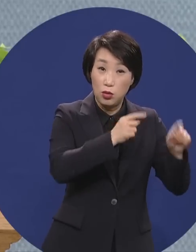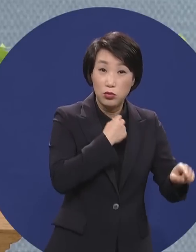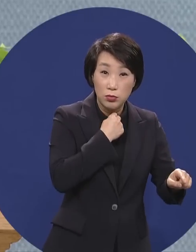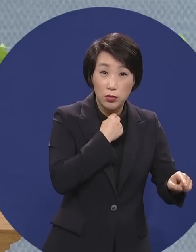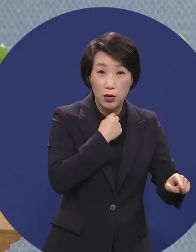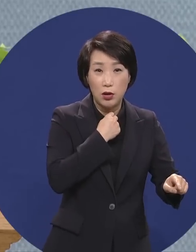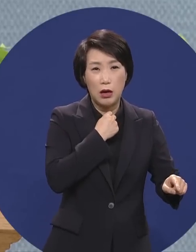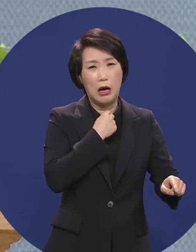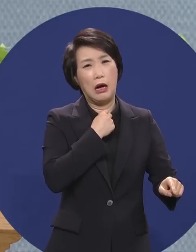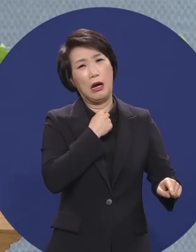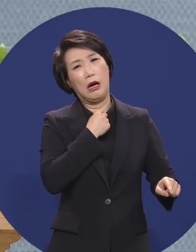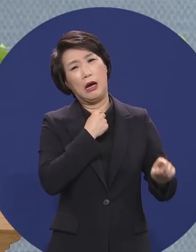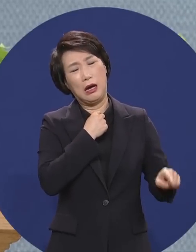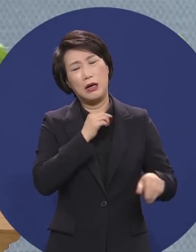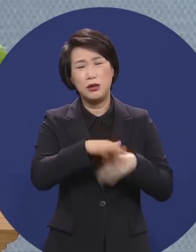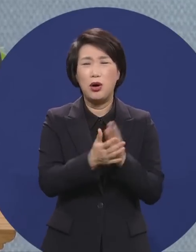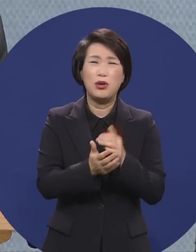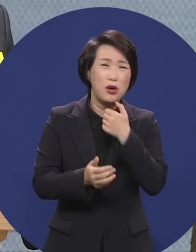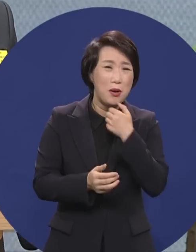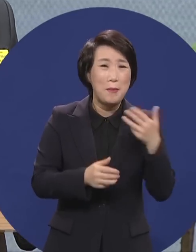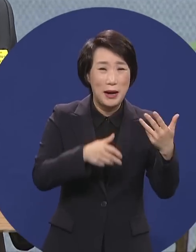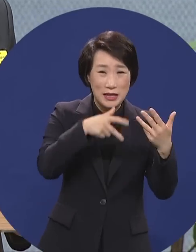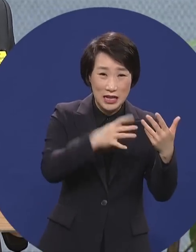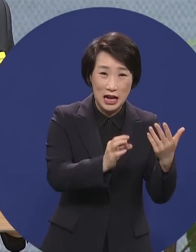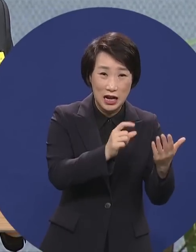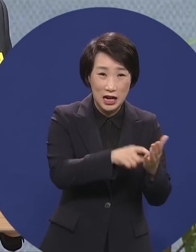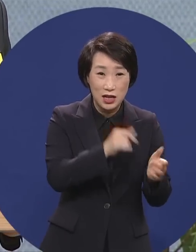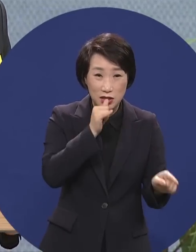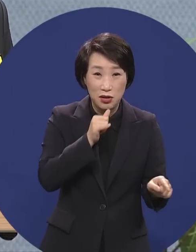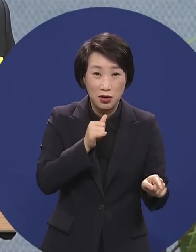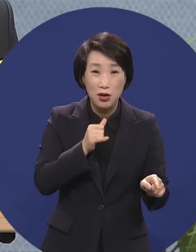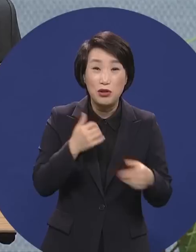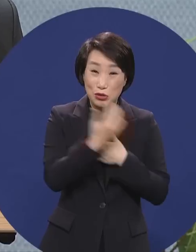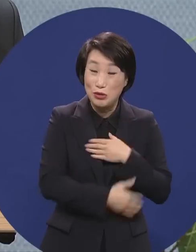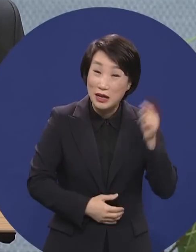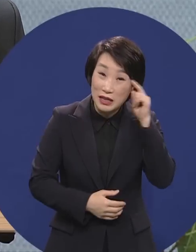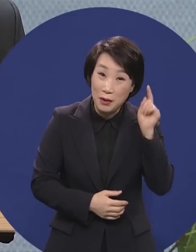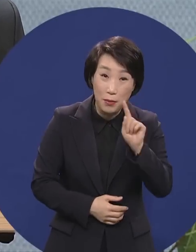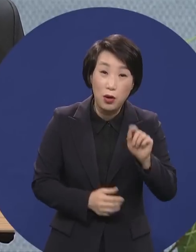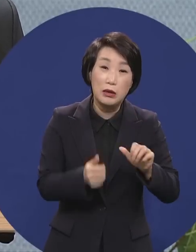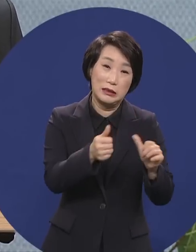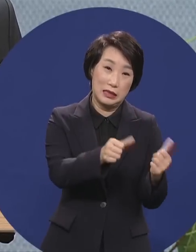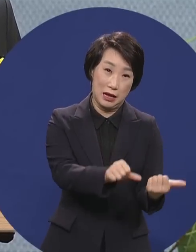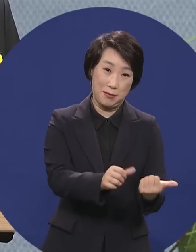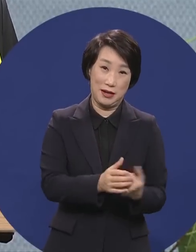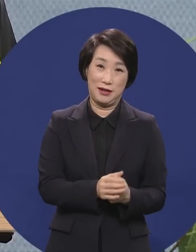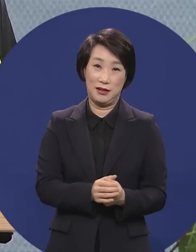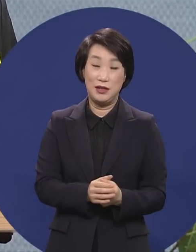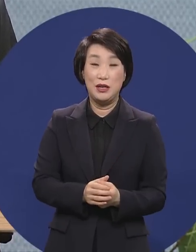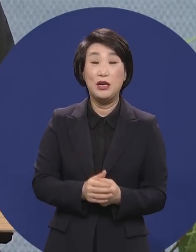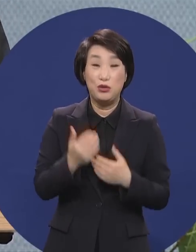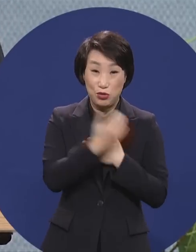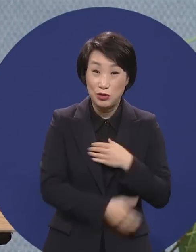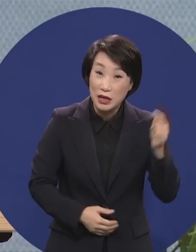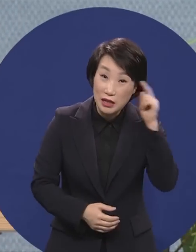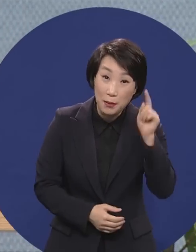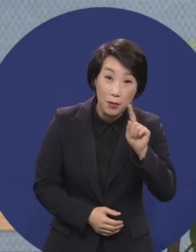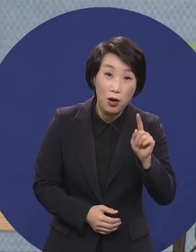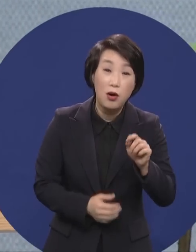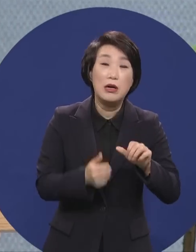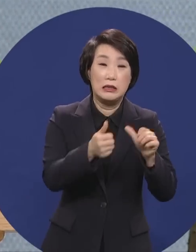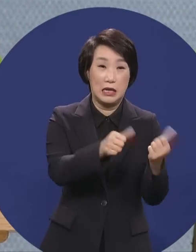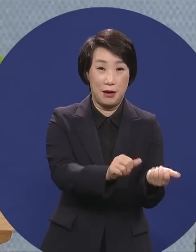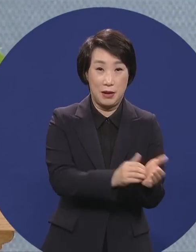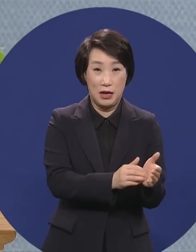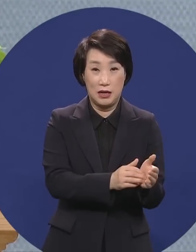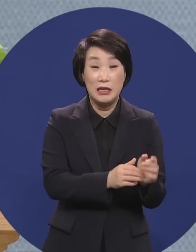것. 그래서 로마서 8장에는 육신의 생각은 사망이야. 육신의 생각은